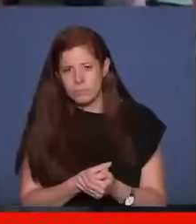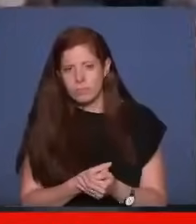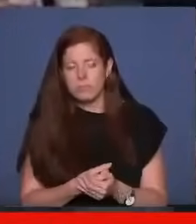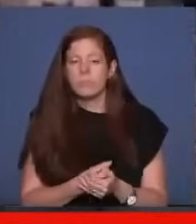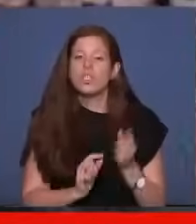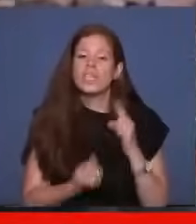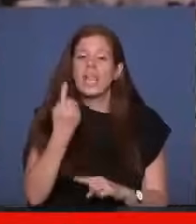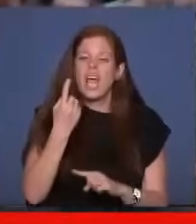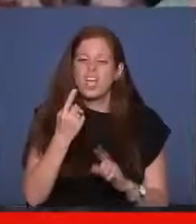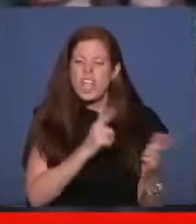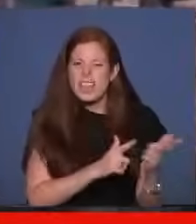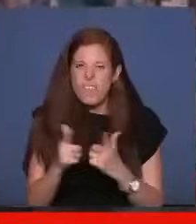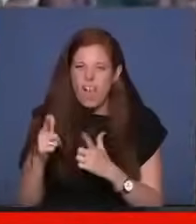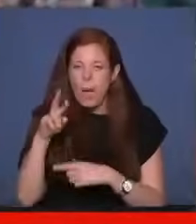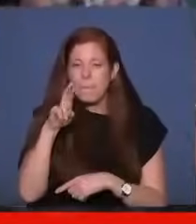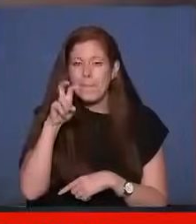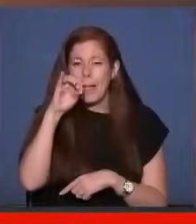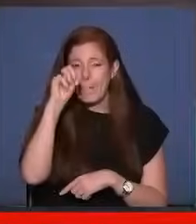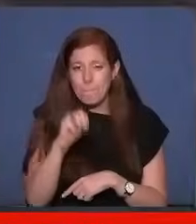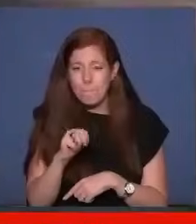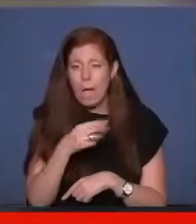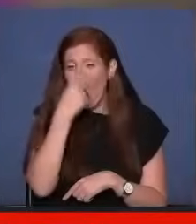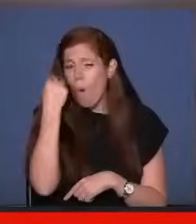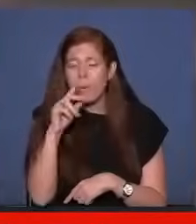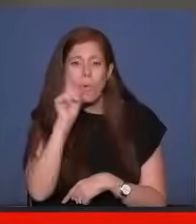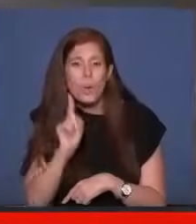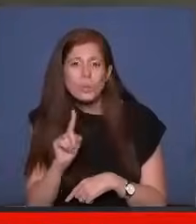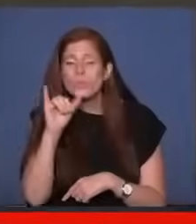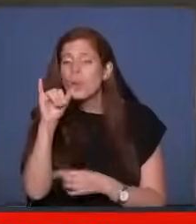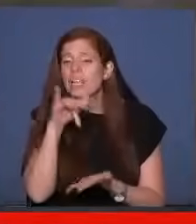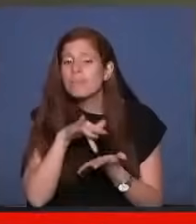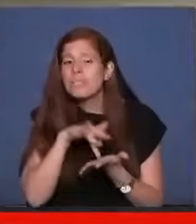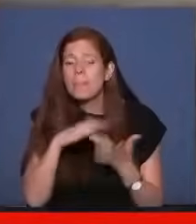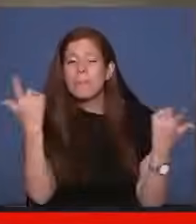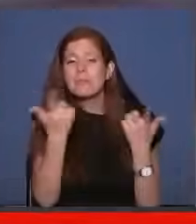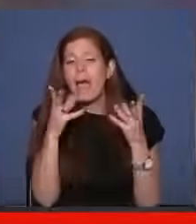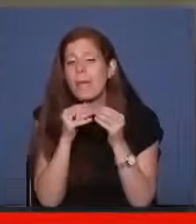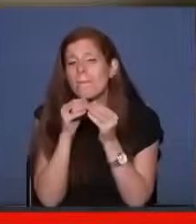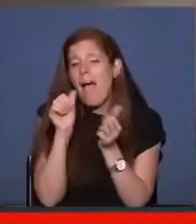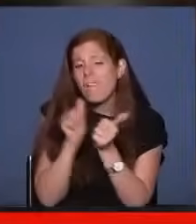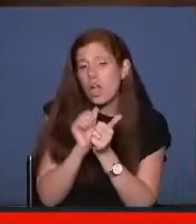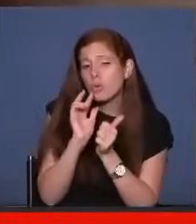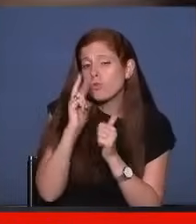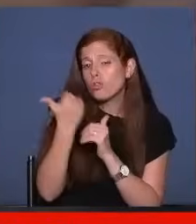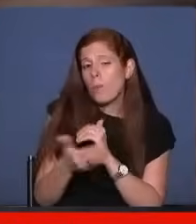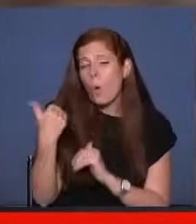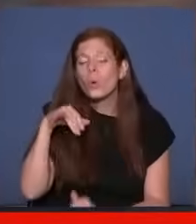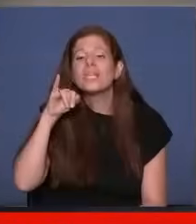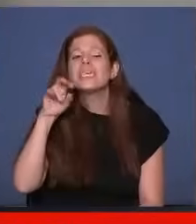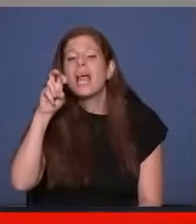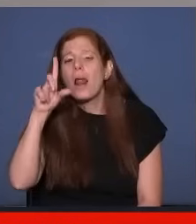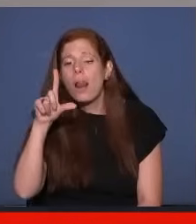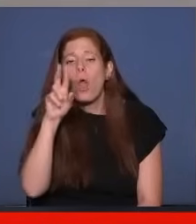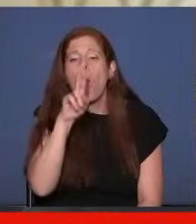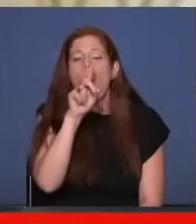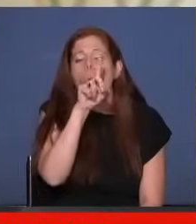כשהתרחש הטבח ברעים, ההורים, אמיר ואלה, לא ידעו בכלל שיונתן במסיבה עם חברתו בשלוש השנים האחרונות, יעל רוזמן. זה נודע